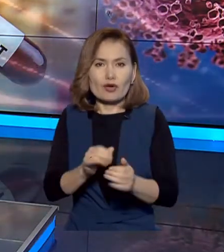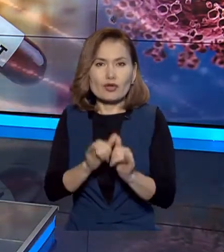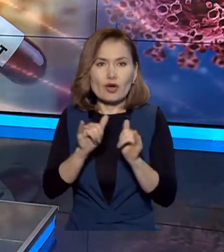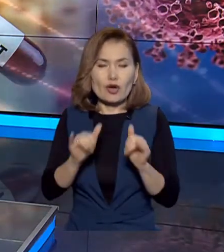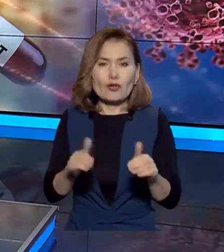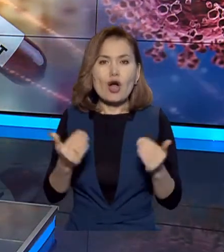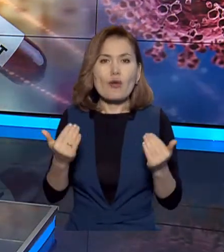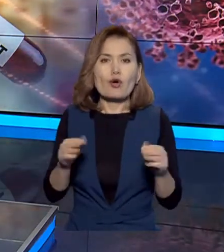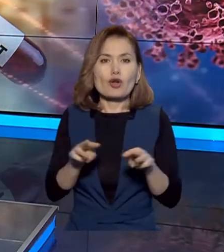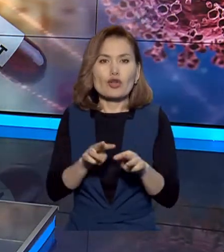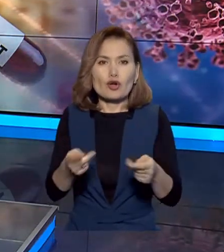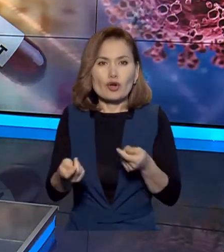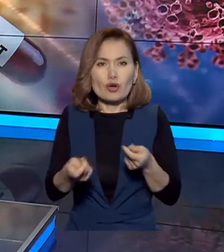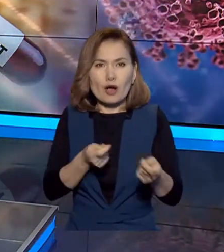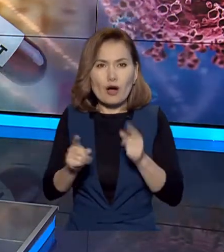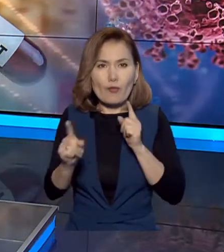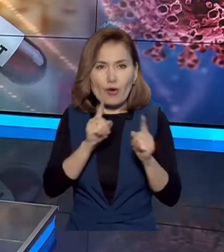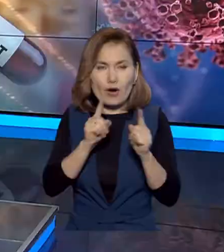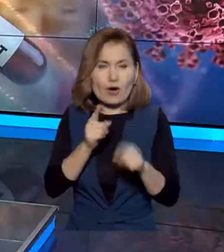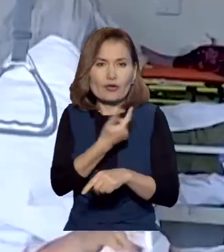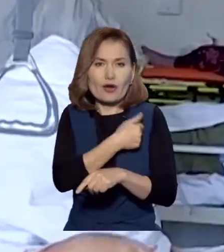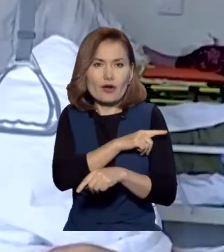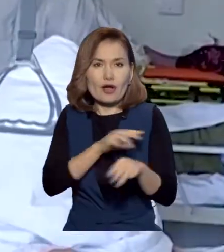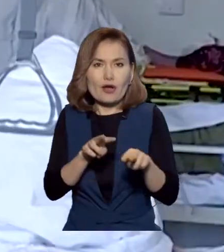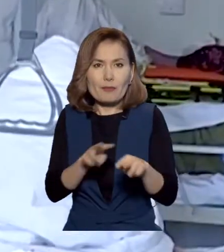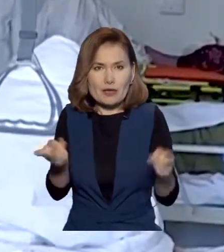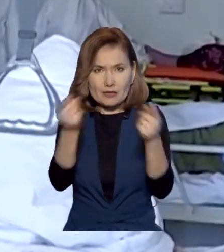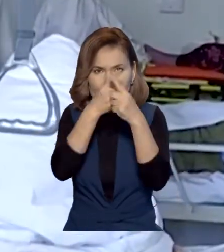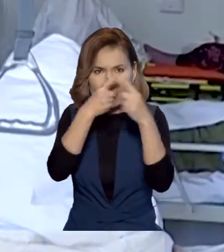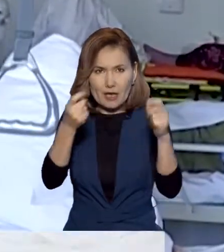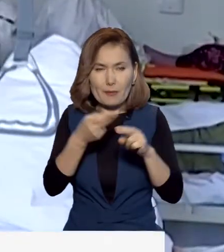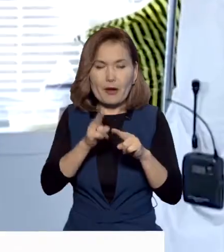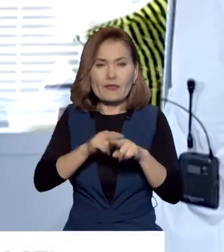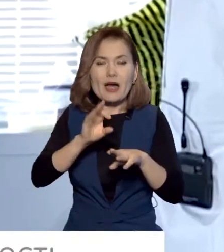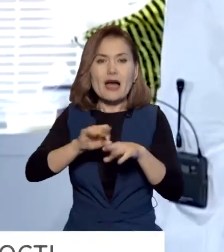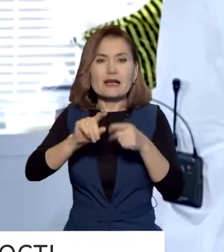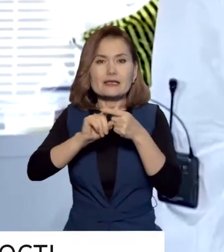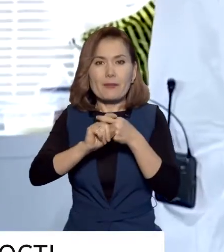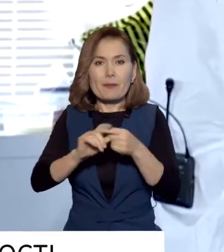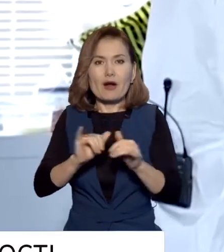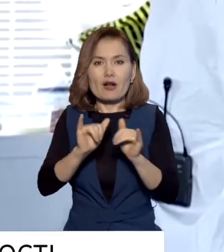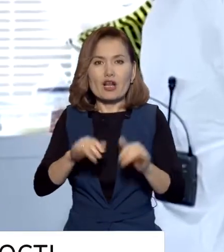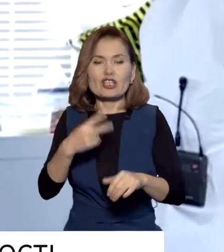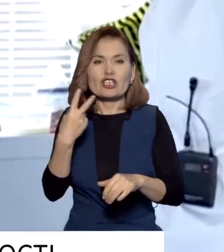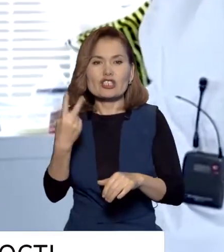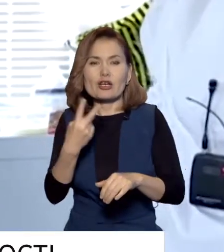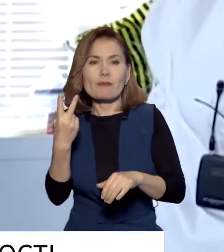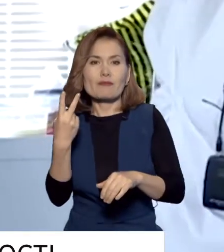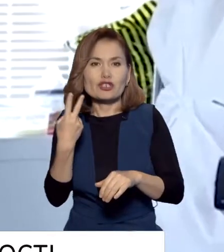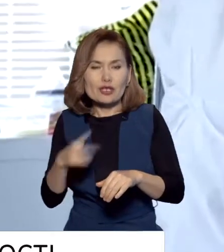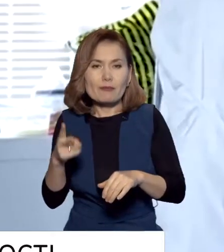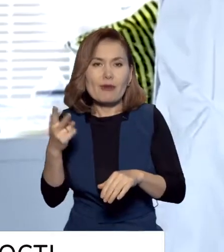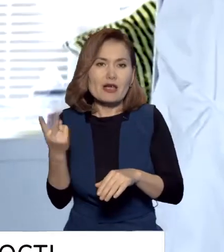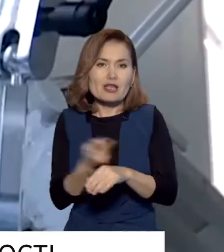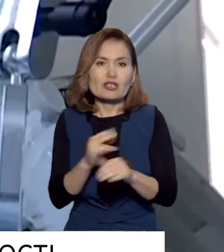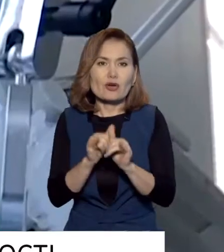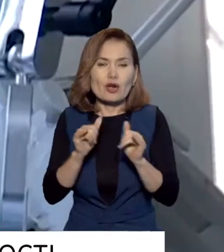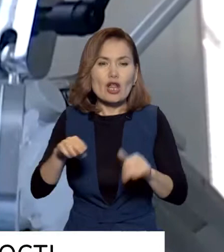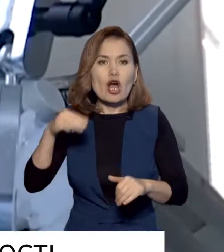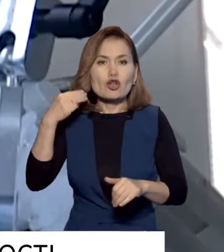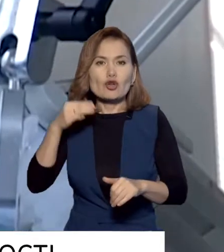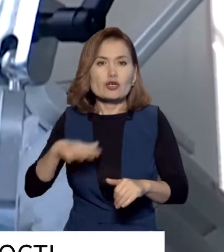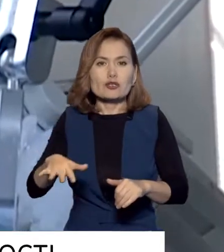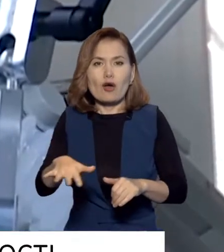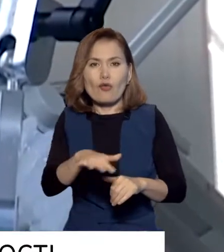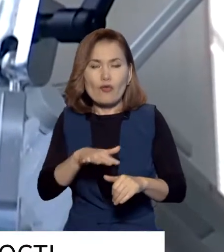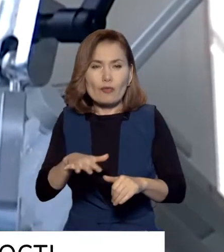үкімет отырысында денсаулық сақтау министрі Ажар Ғиният мәлімдеді. Соңғы айда коронавирус 20 есе өсіп, Түркістаннан басқа өңірлердің бәрі қызыл аймаққа